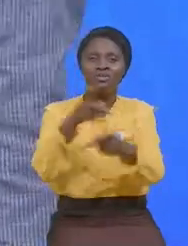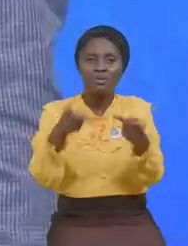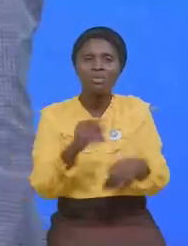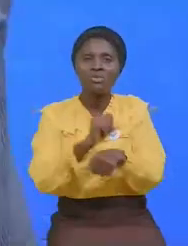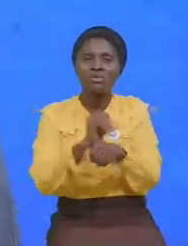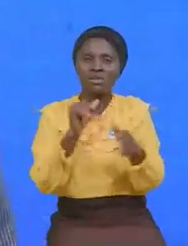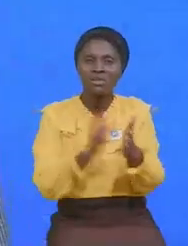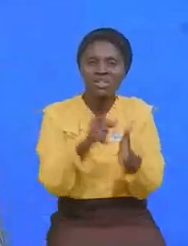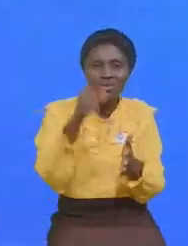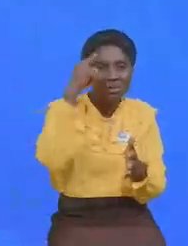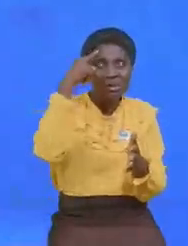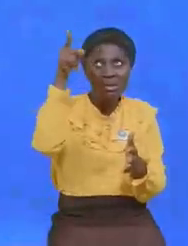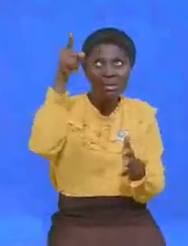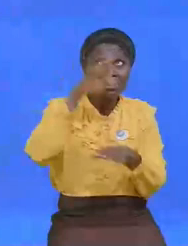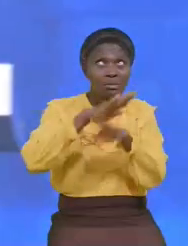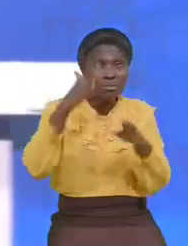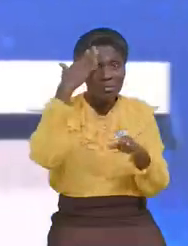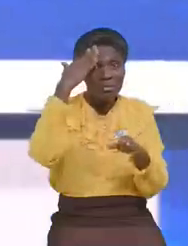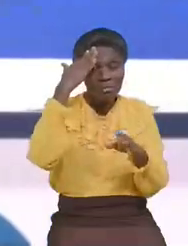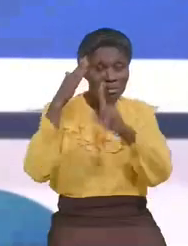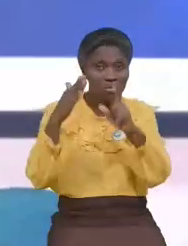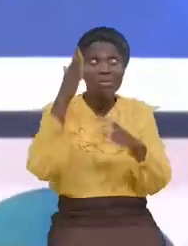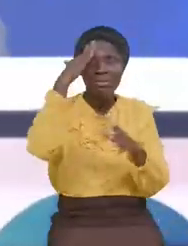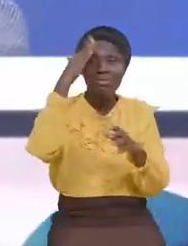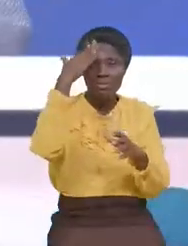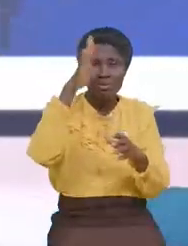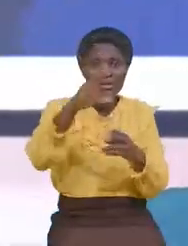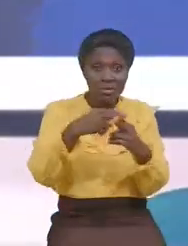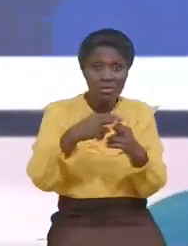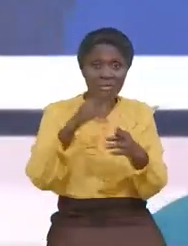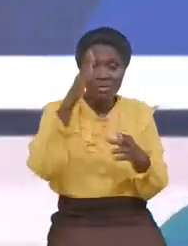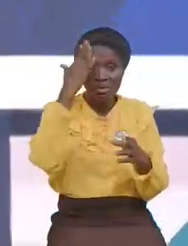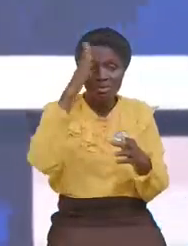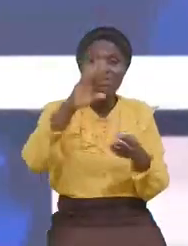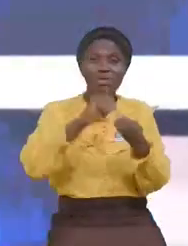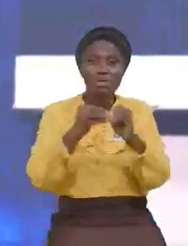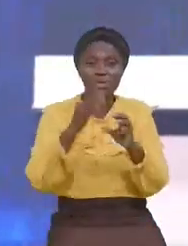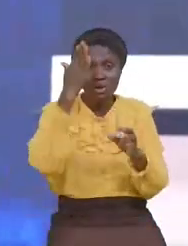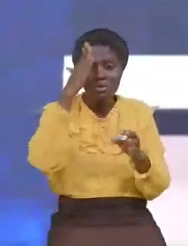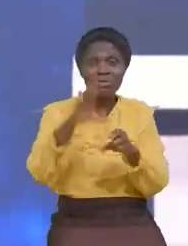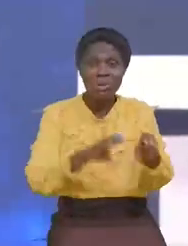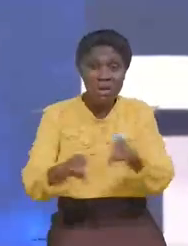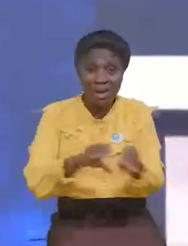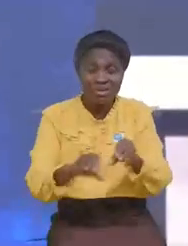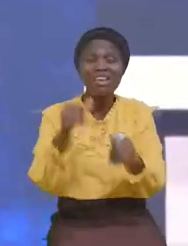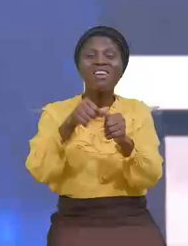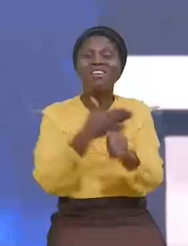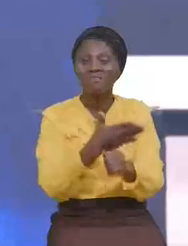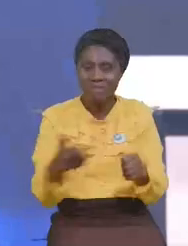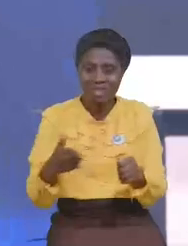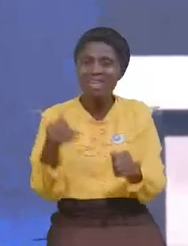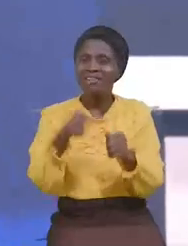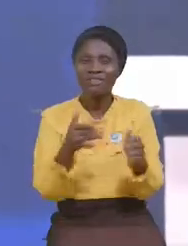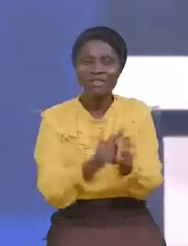pas? Il connaît ton nom, ton numéro, il connaît tes actions, tout ce que tu as